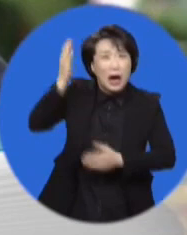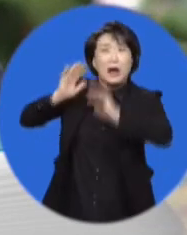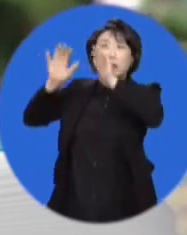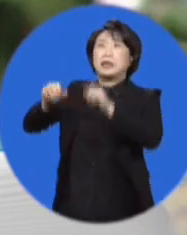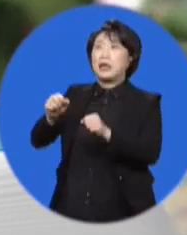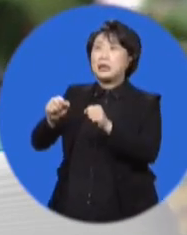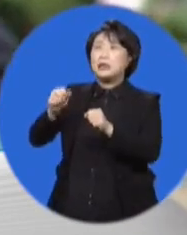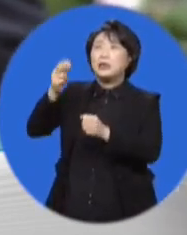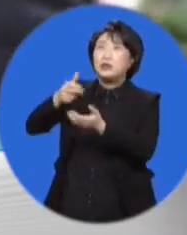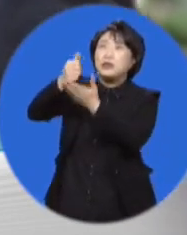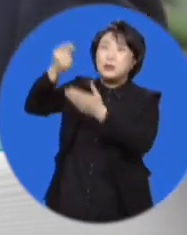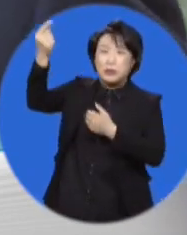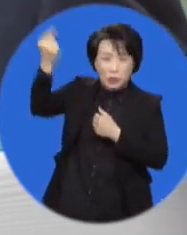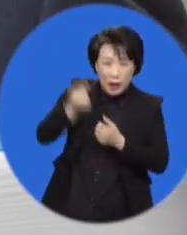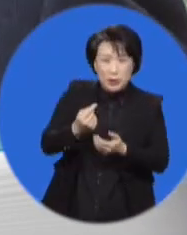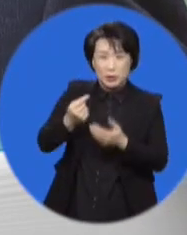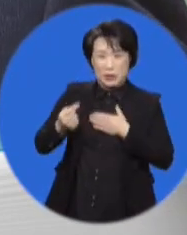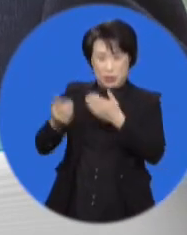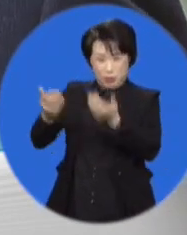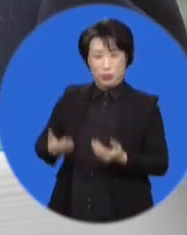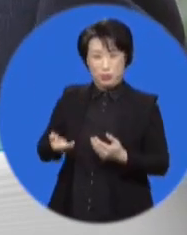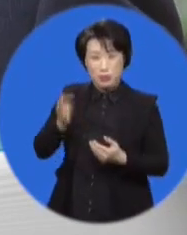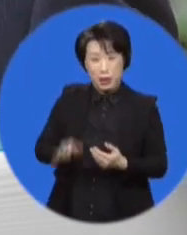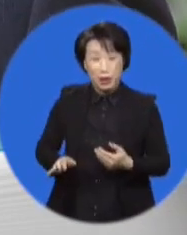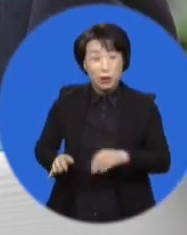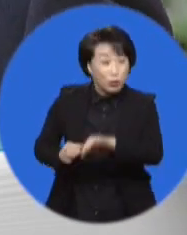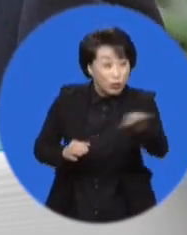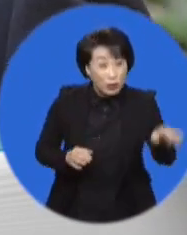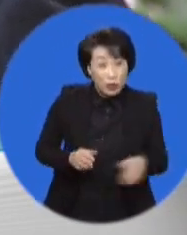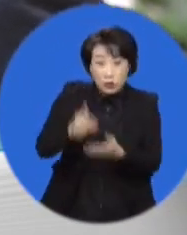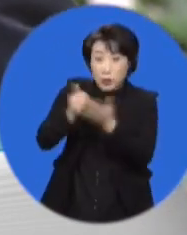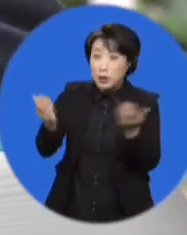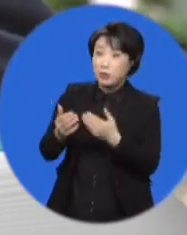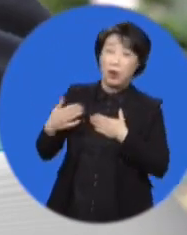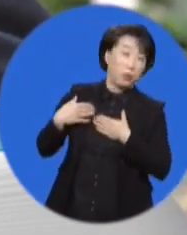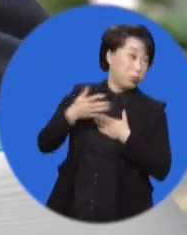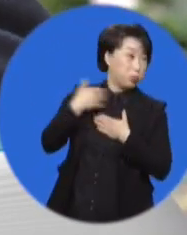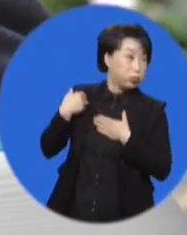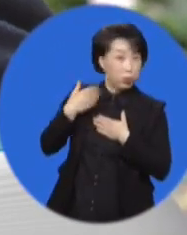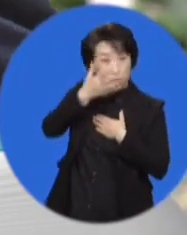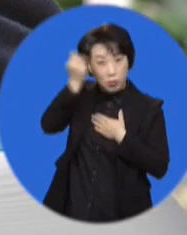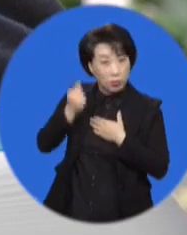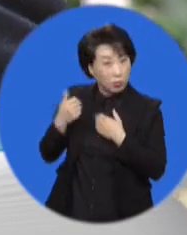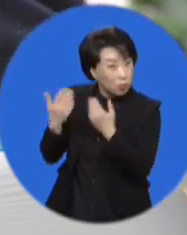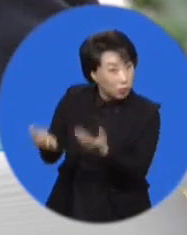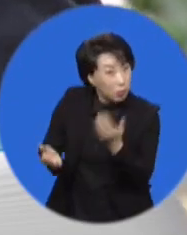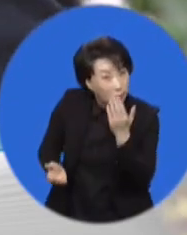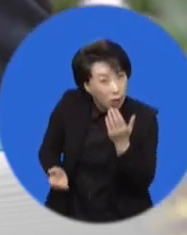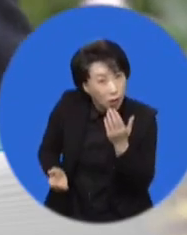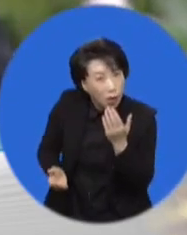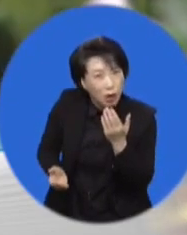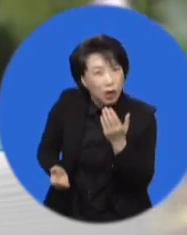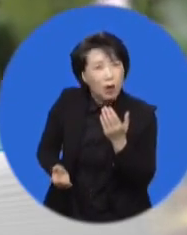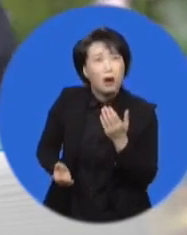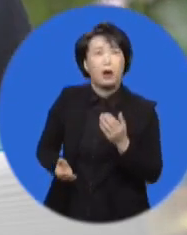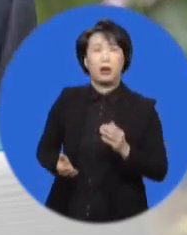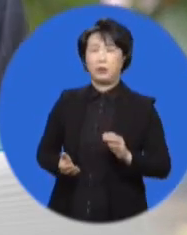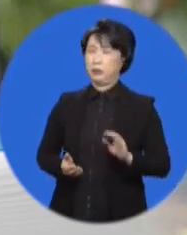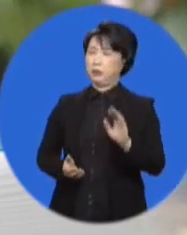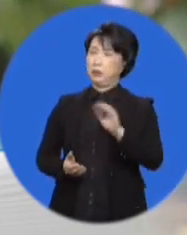이에게서 왔는데 어떻게 우리가 주님 일을 모른다고 할 수 있는가?